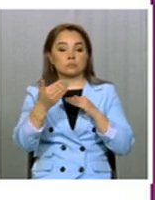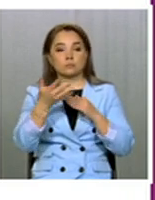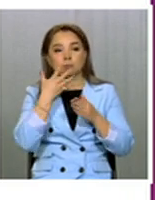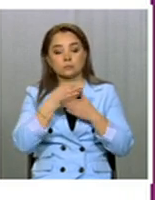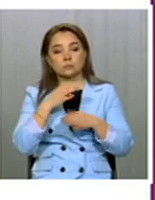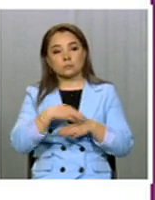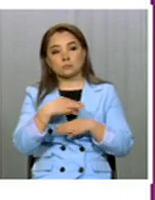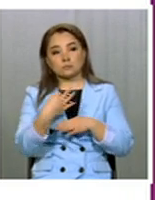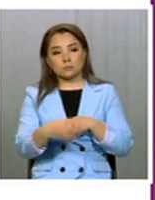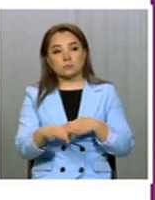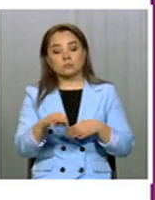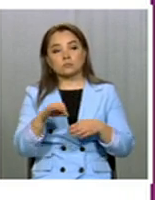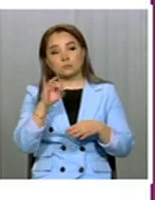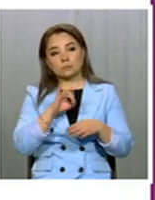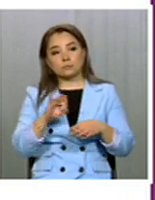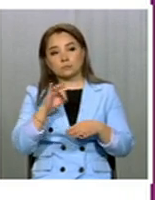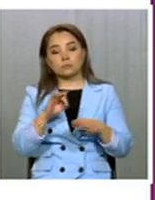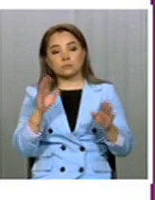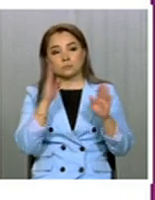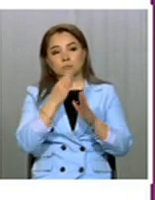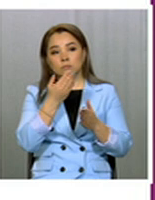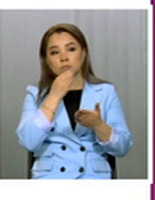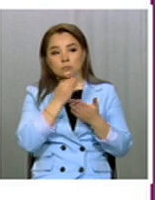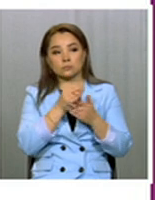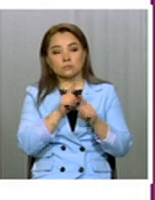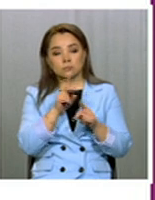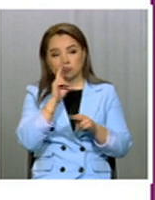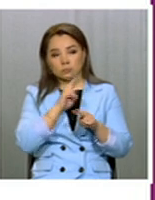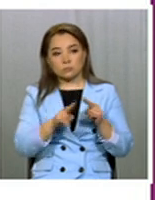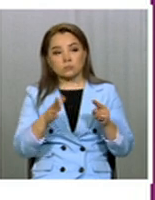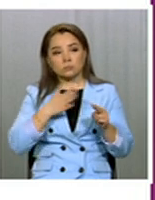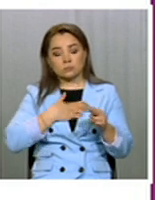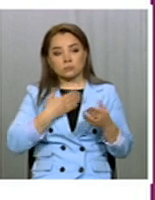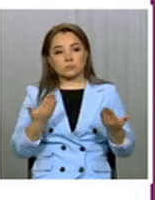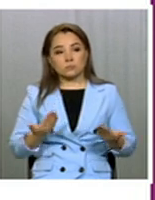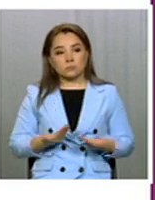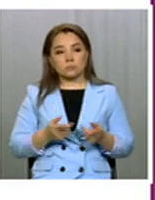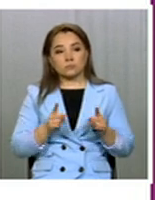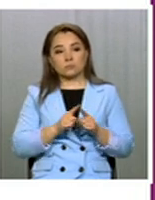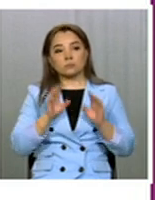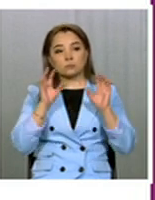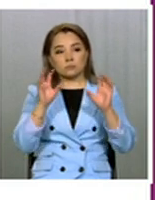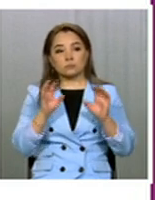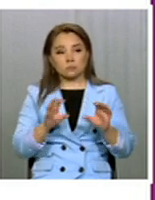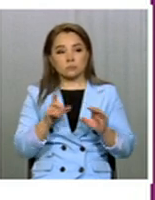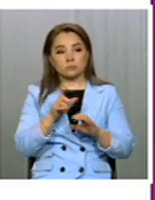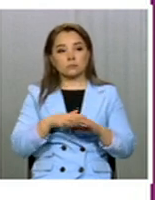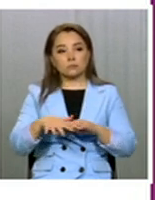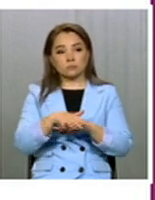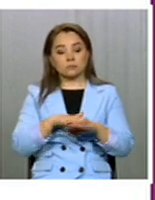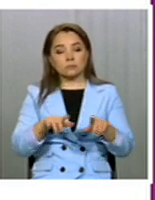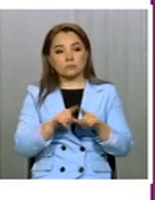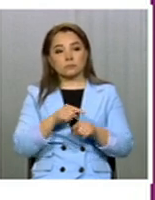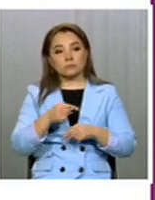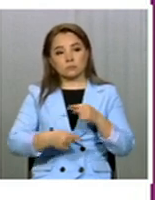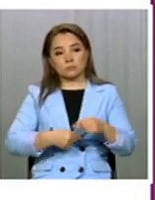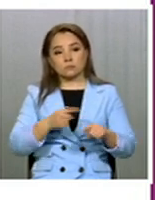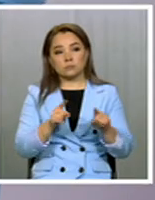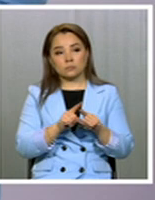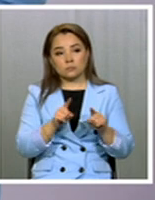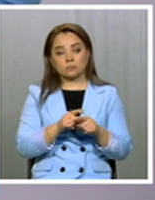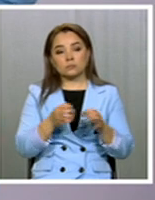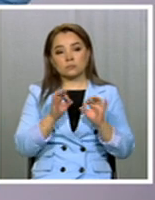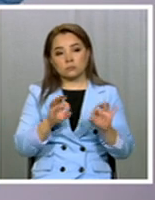сабағын. Кешір мені, таусылды бар амалым. Дала заңы, баба заңы қарағым, деп